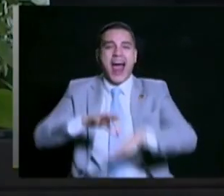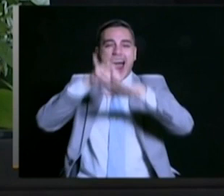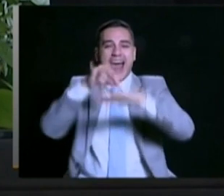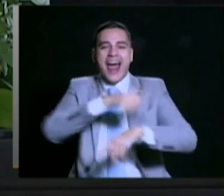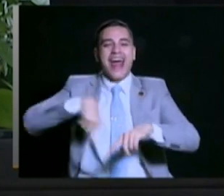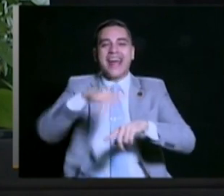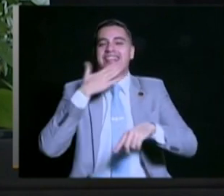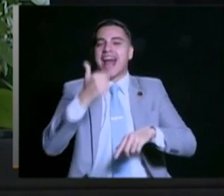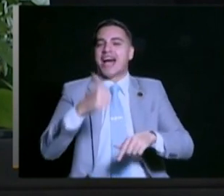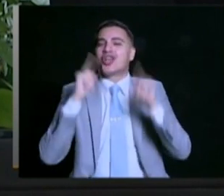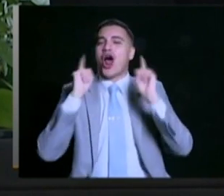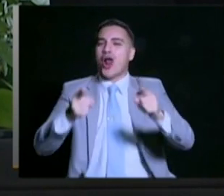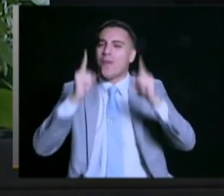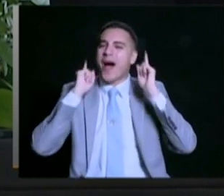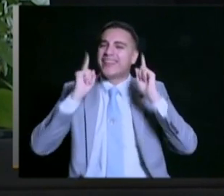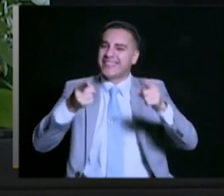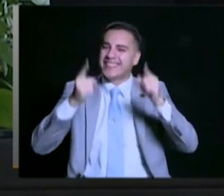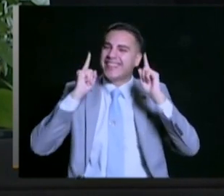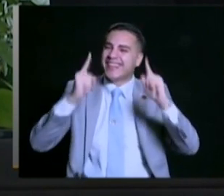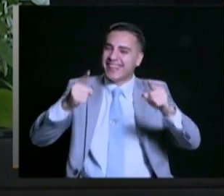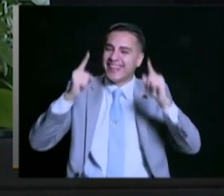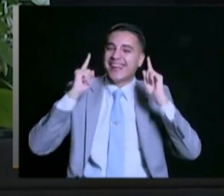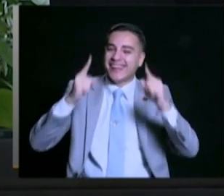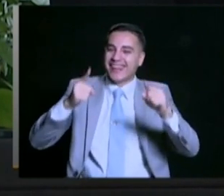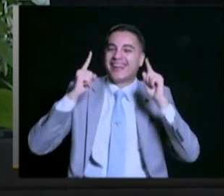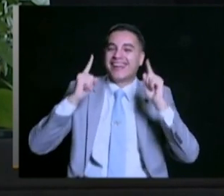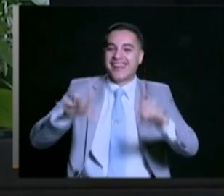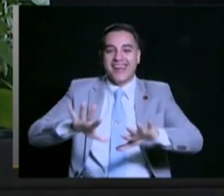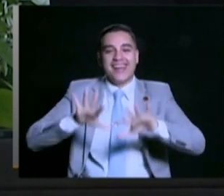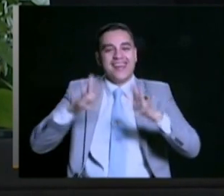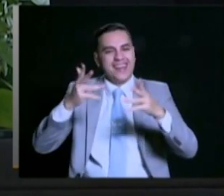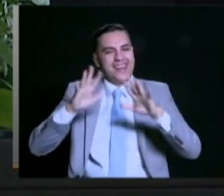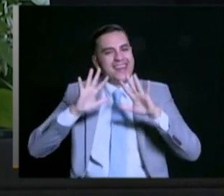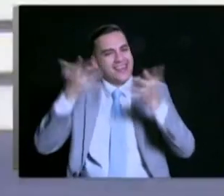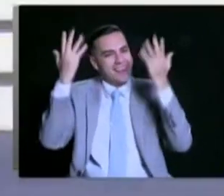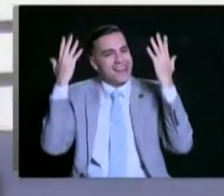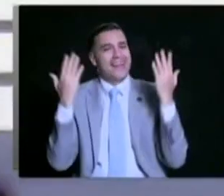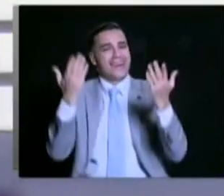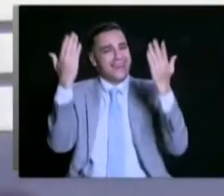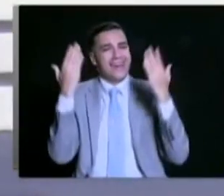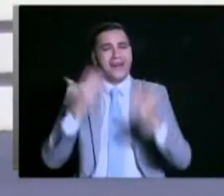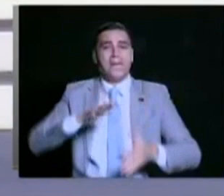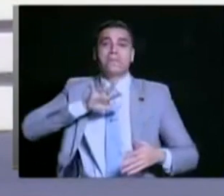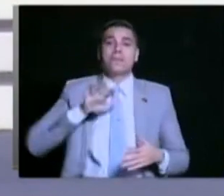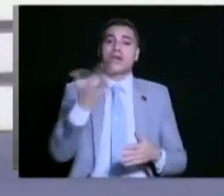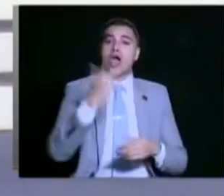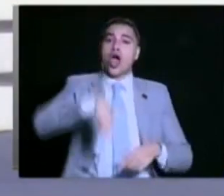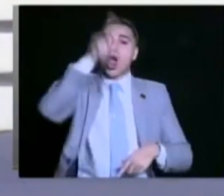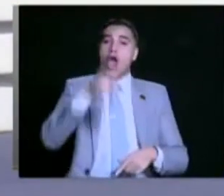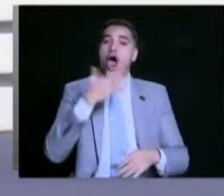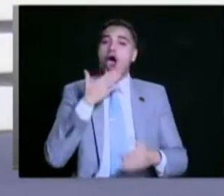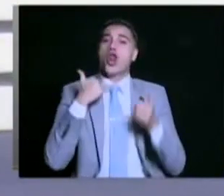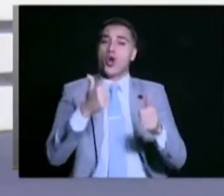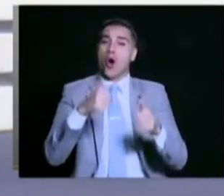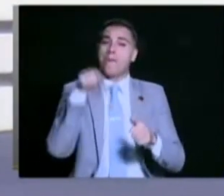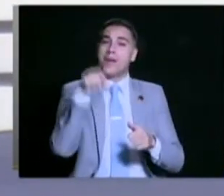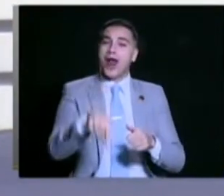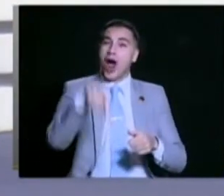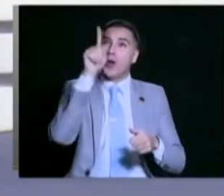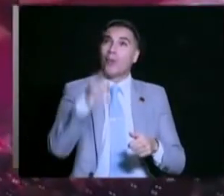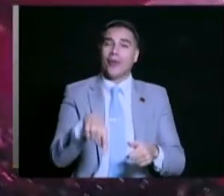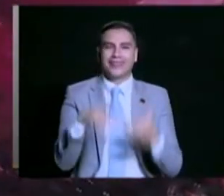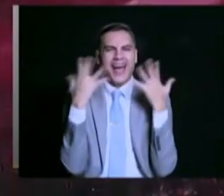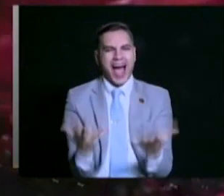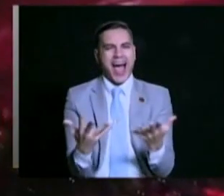توفير الترجمه هو بالفعل بيحصل دواء لكن احنا مش محتاجين البرامج غير البرامج التنمويه والبرامج